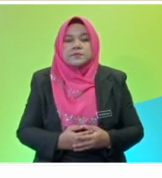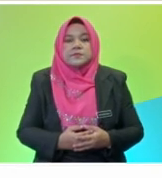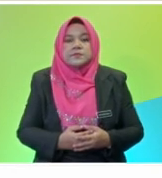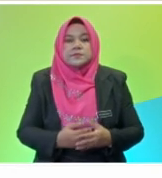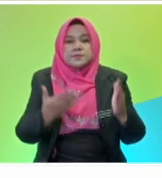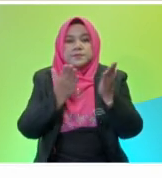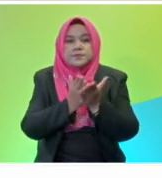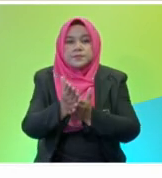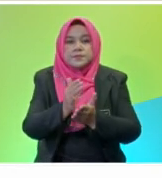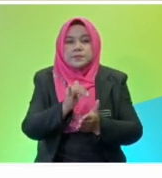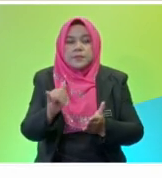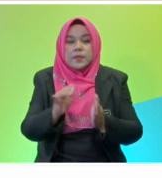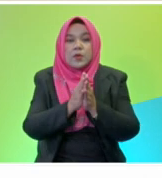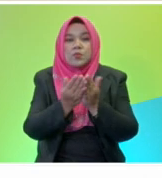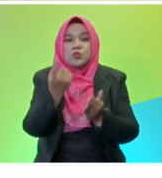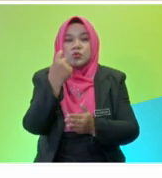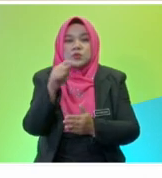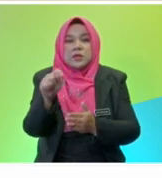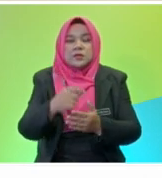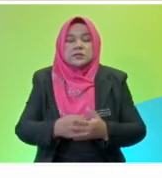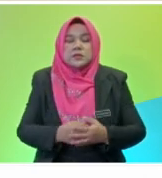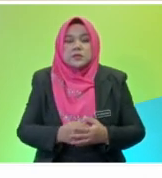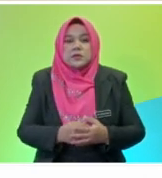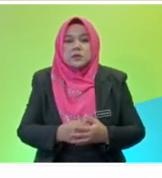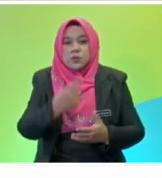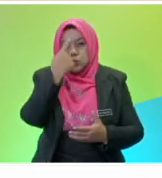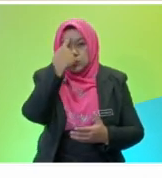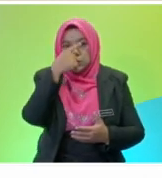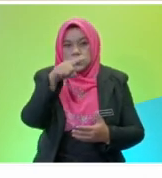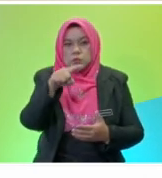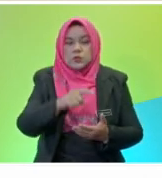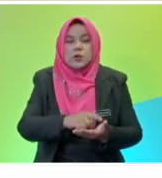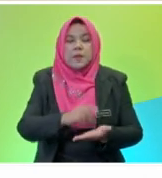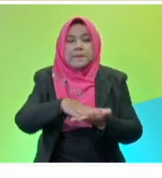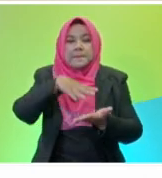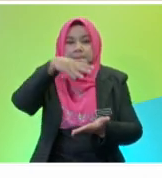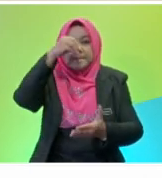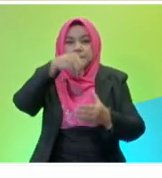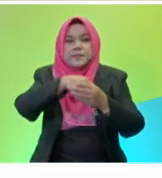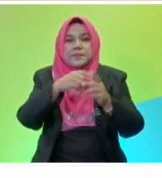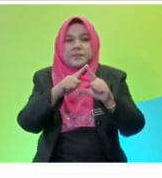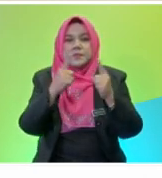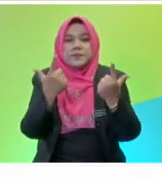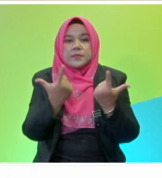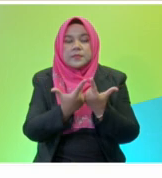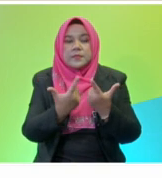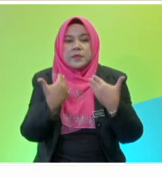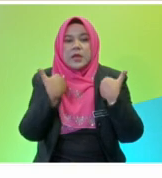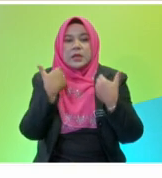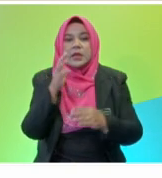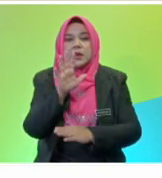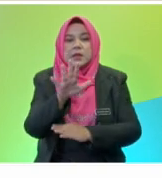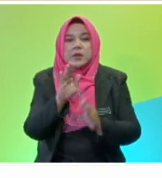seterusnya adalah buku teks buku teks untuk pembelajaran dan kelas Oke kalau kita tengok ada 5 buku